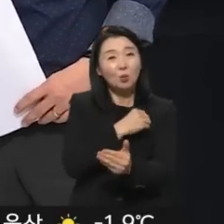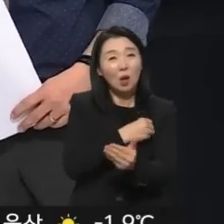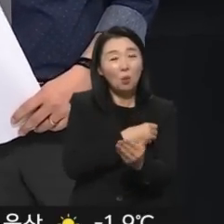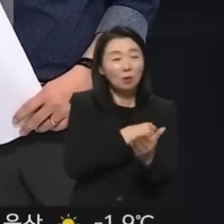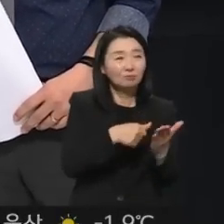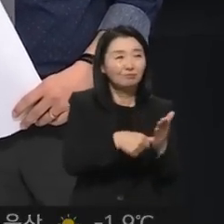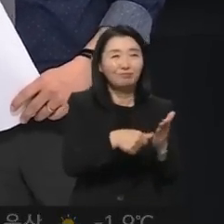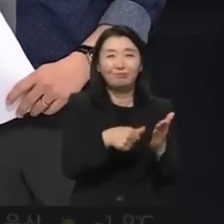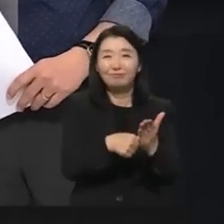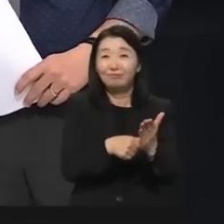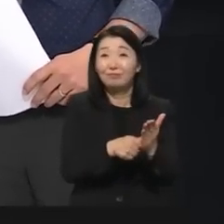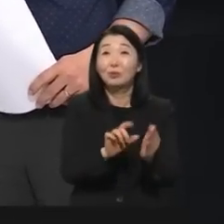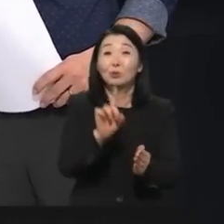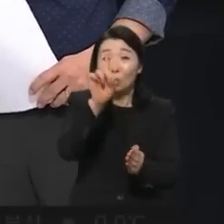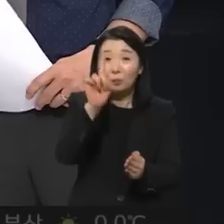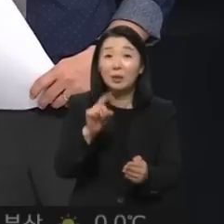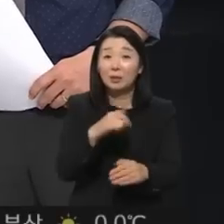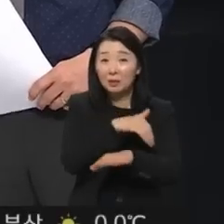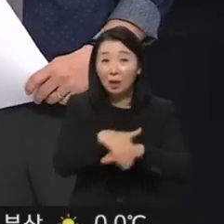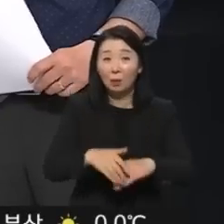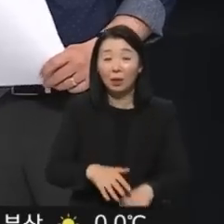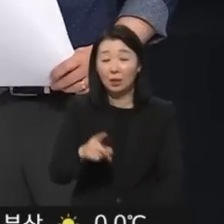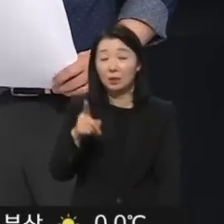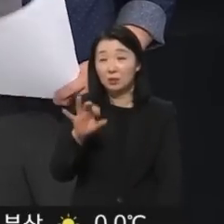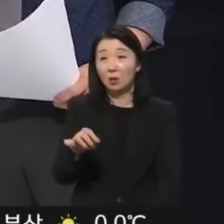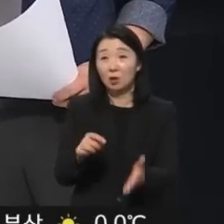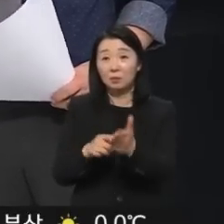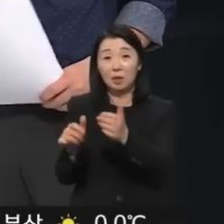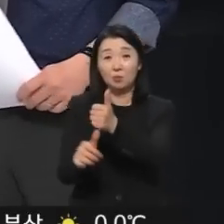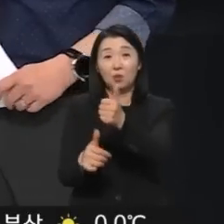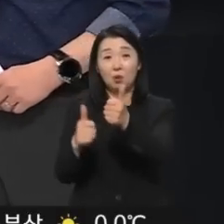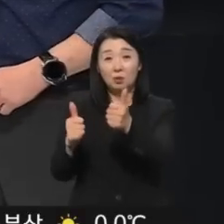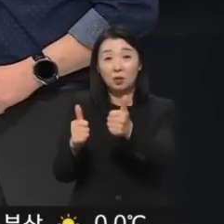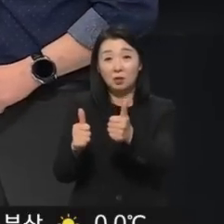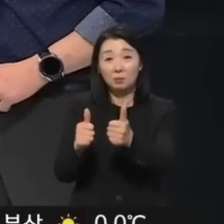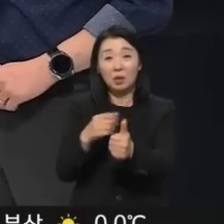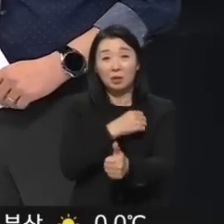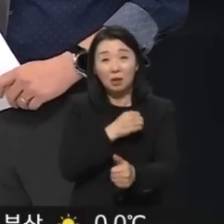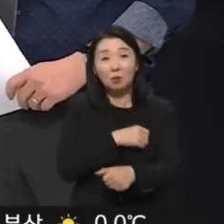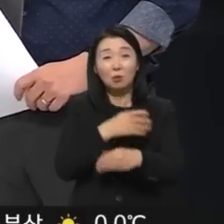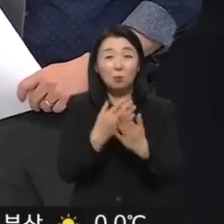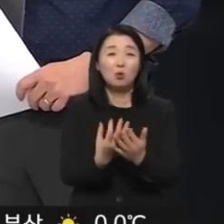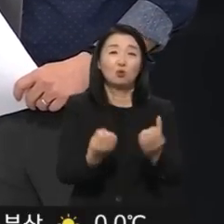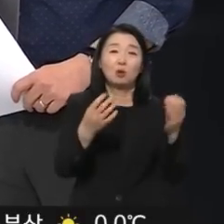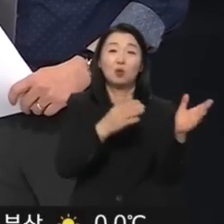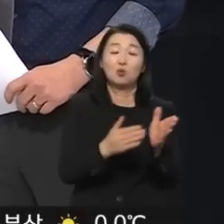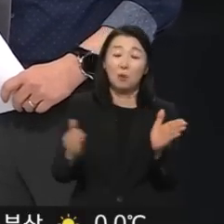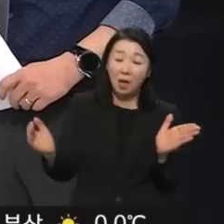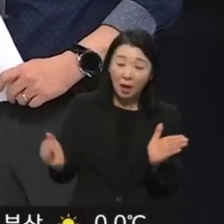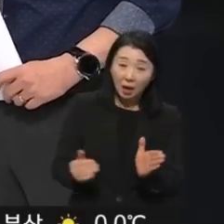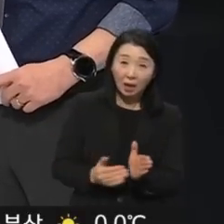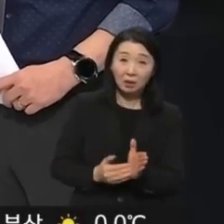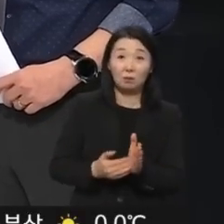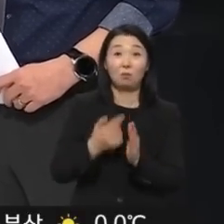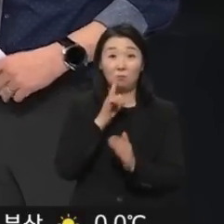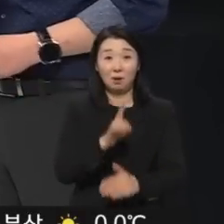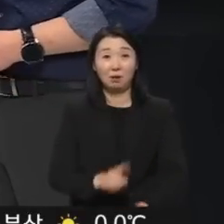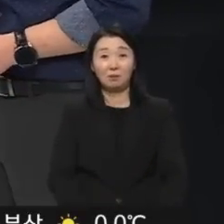굳힌 듯한데요. 정진석 비대위원장은 이번 전대를 당원들의 축제로 준비하겠다